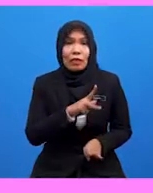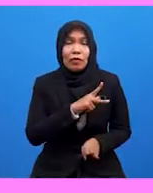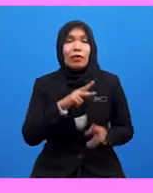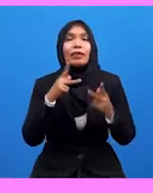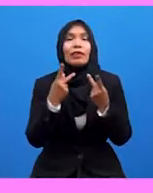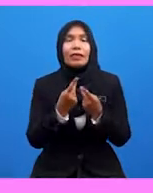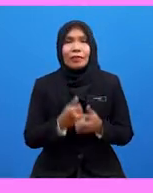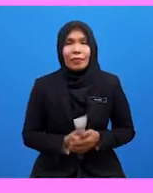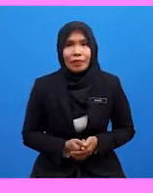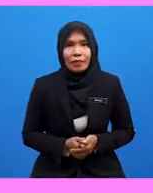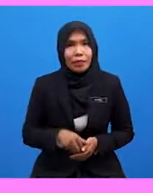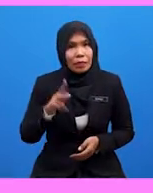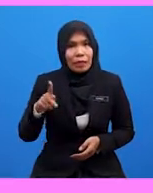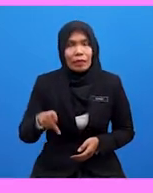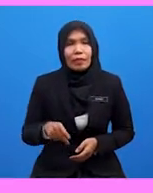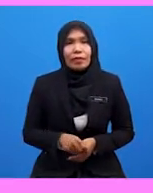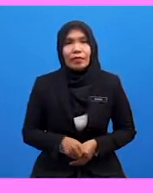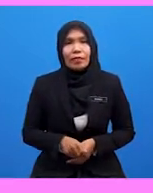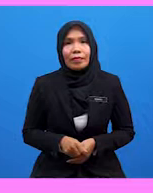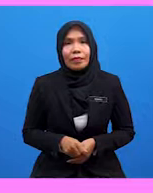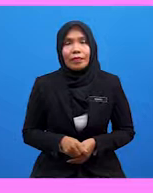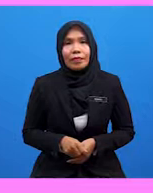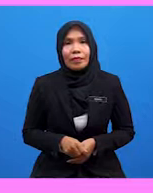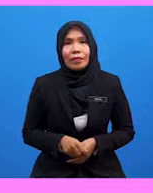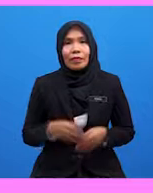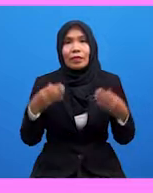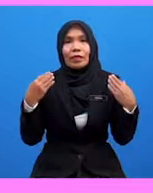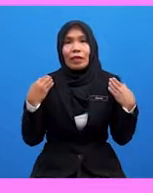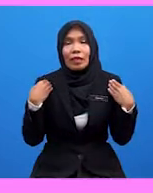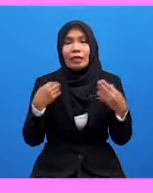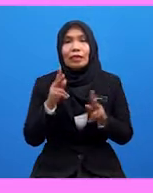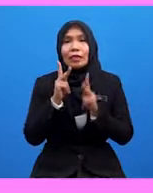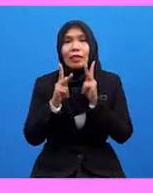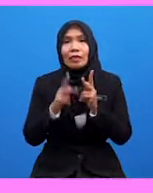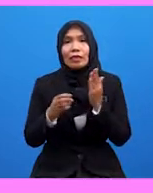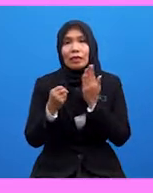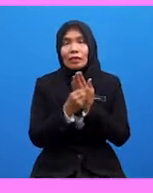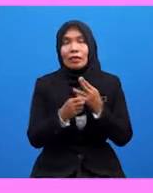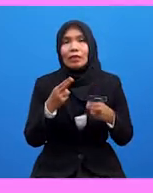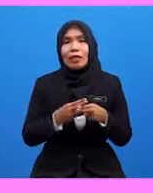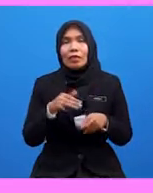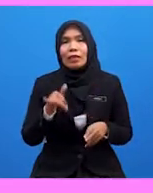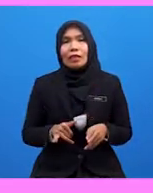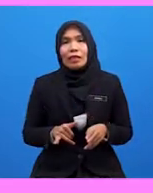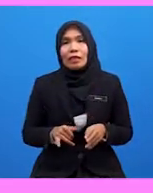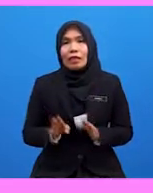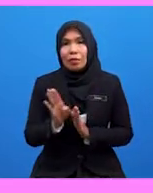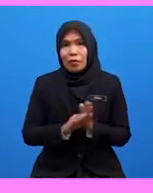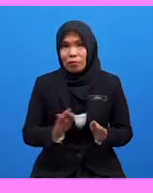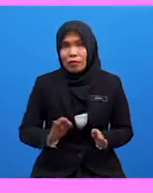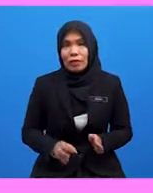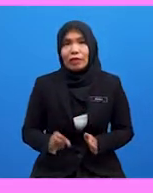Pelajar-pelajar, sila ambil perhatian. Ada kata sendi nama yang berfungsi sebagai kata hubung.